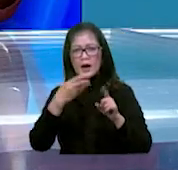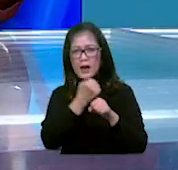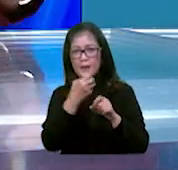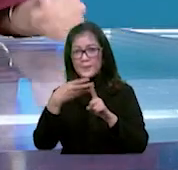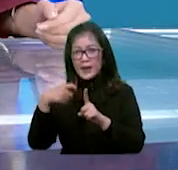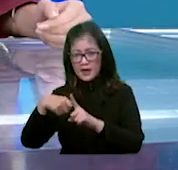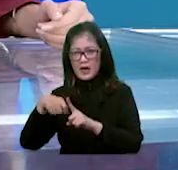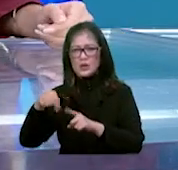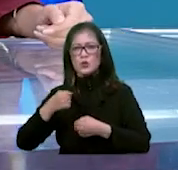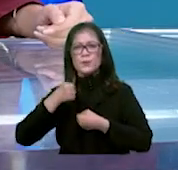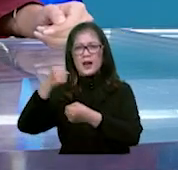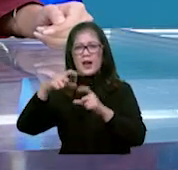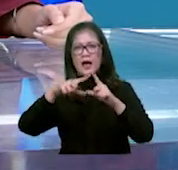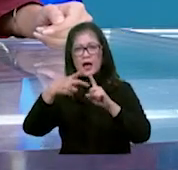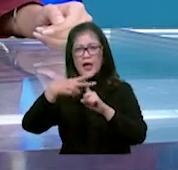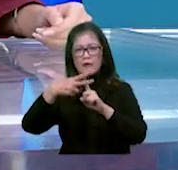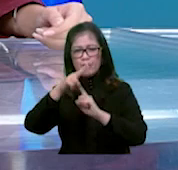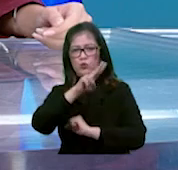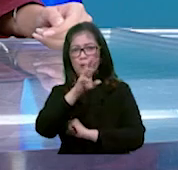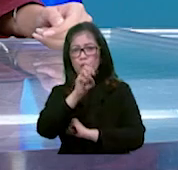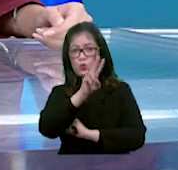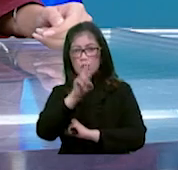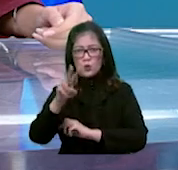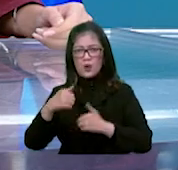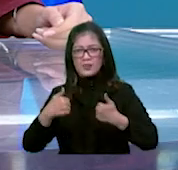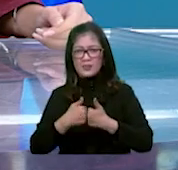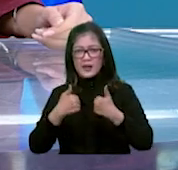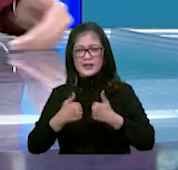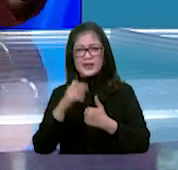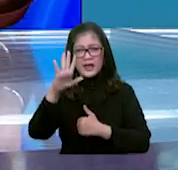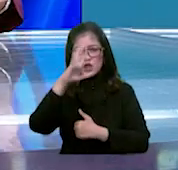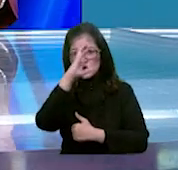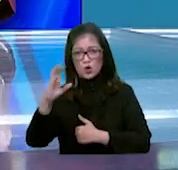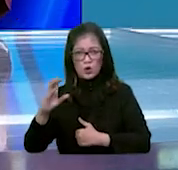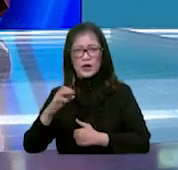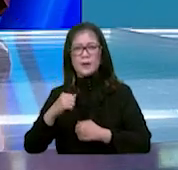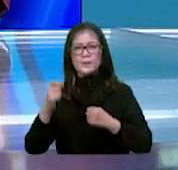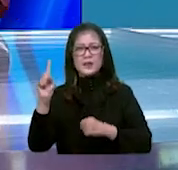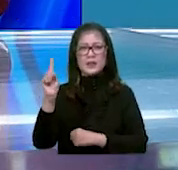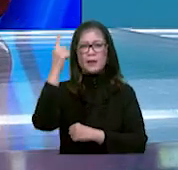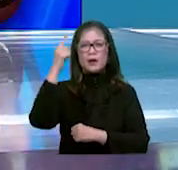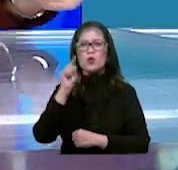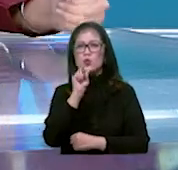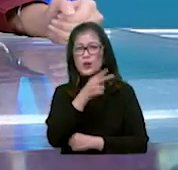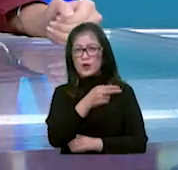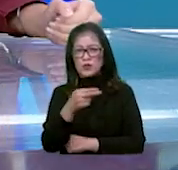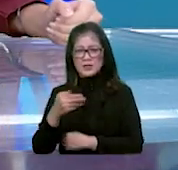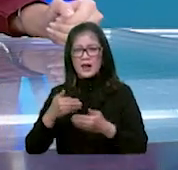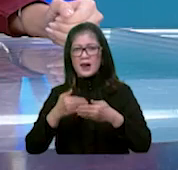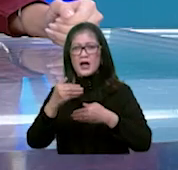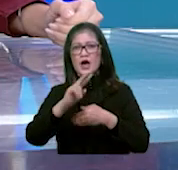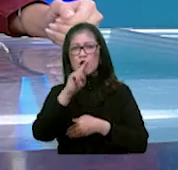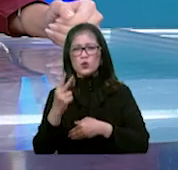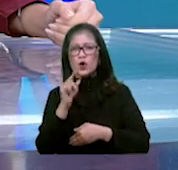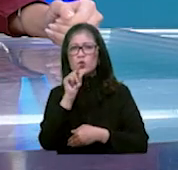AFF 2022 pertandingan nanti sore merupakan laga pertama bagi Indonesia dan Laga kedua bagi Kamboja